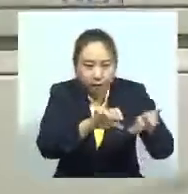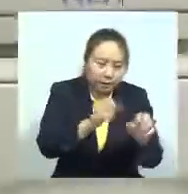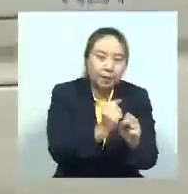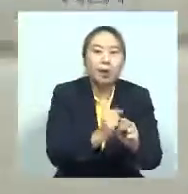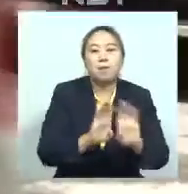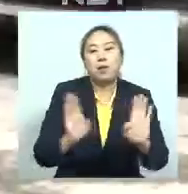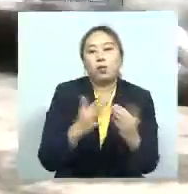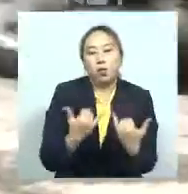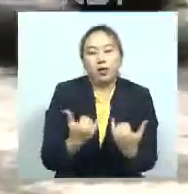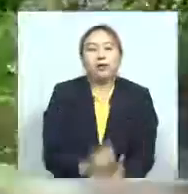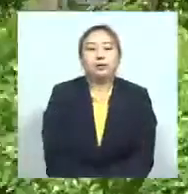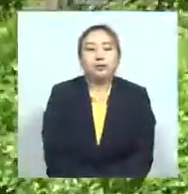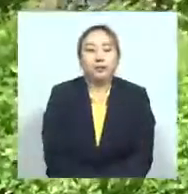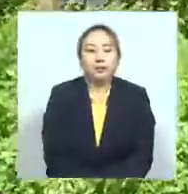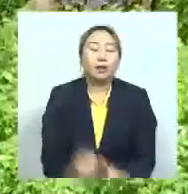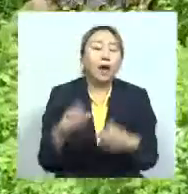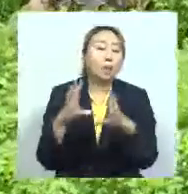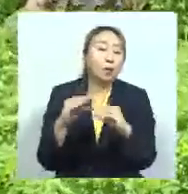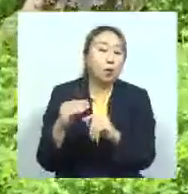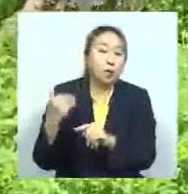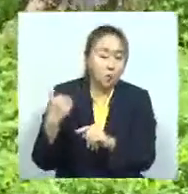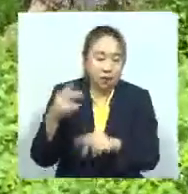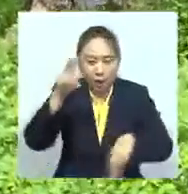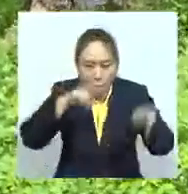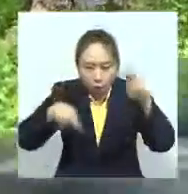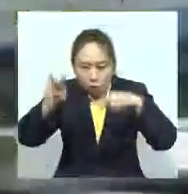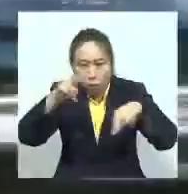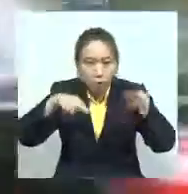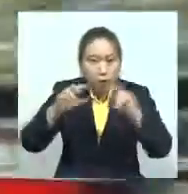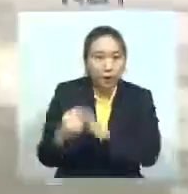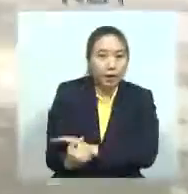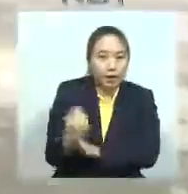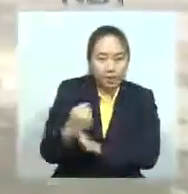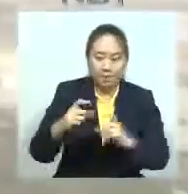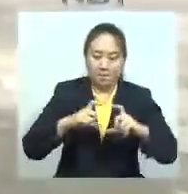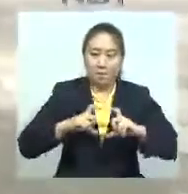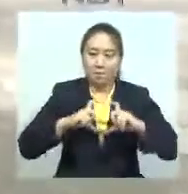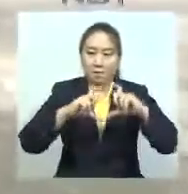การในวันนี้นี่แหละนะครับโดยระหว่างการประชุมก็จะมีการตรวจตราอย่างเข้มงวดให้แสดงบัตรสื่อมวลช